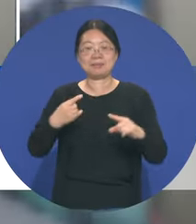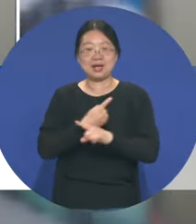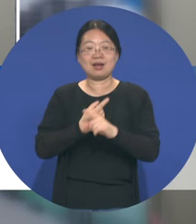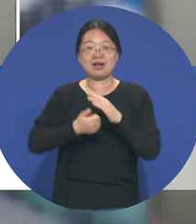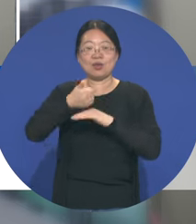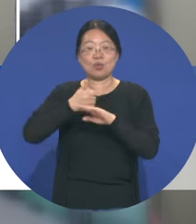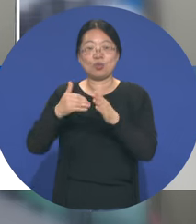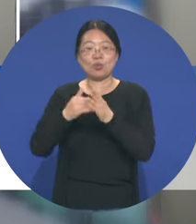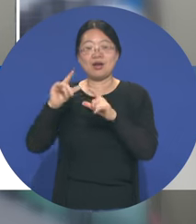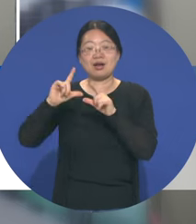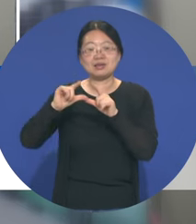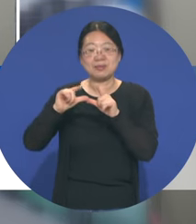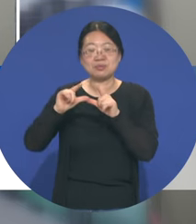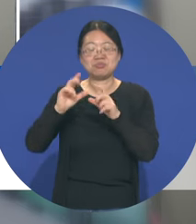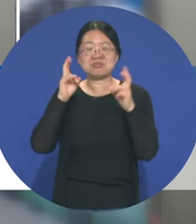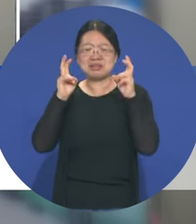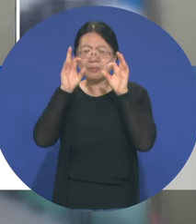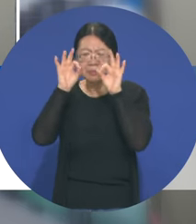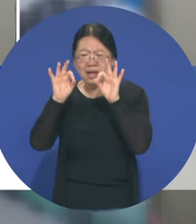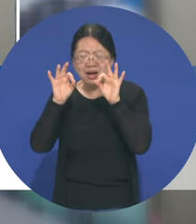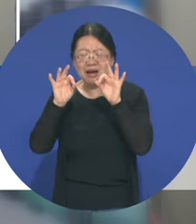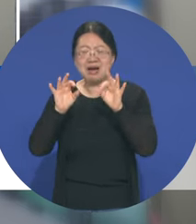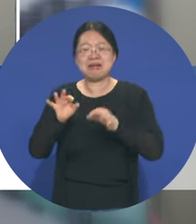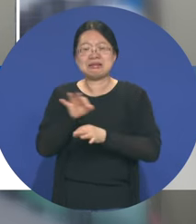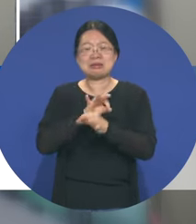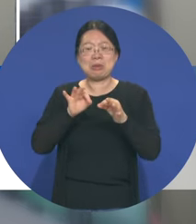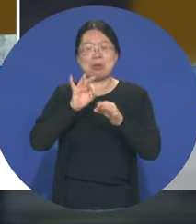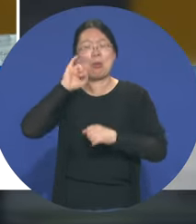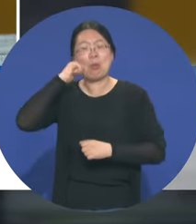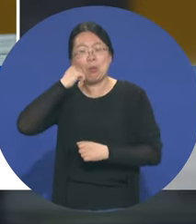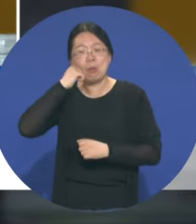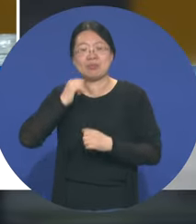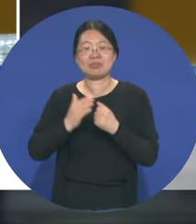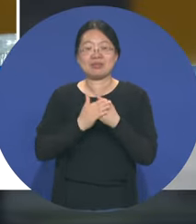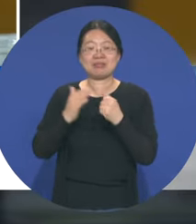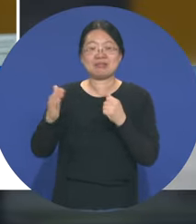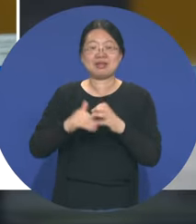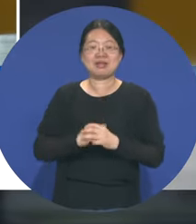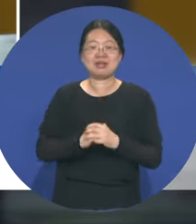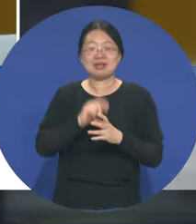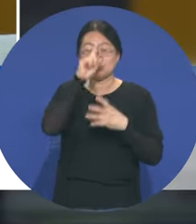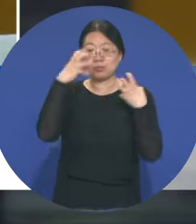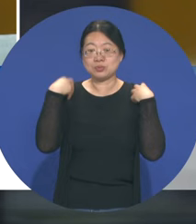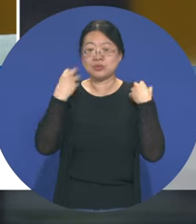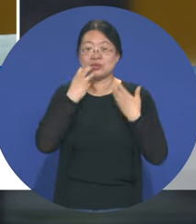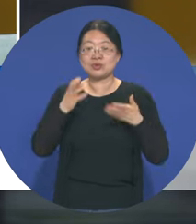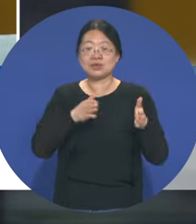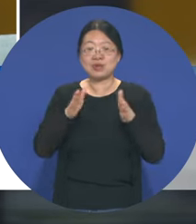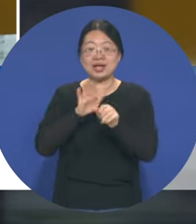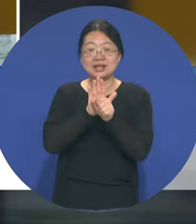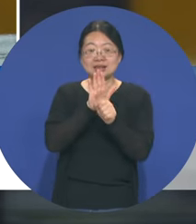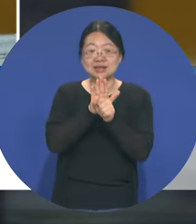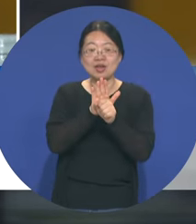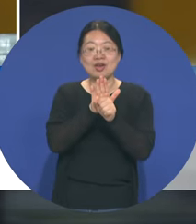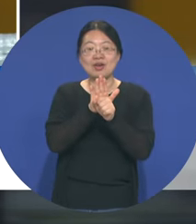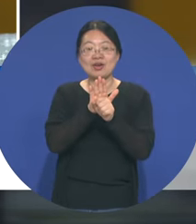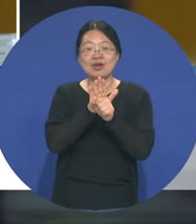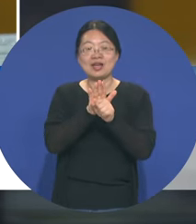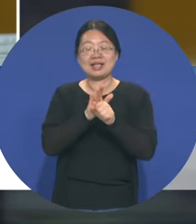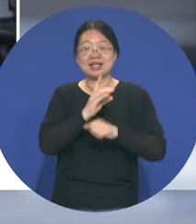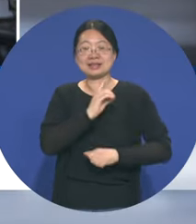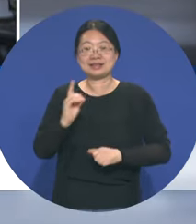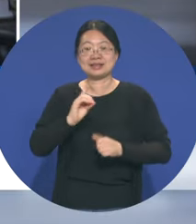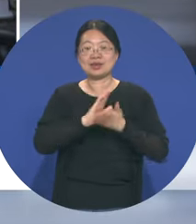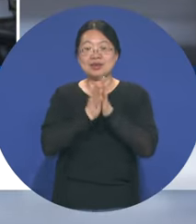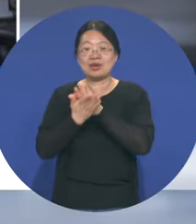있고요. 대다수의 뿌리 기업들은 지금 경영난에 좀 허덕이고 있습니다. 따라서 정부나 경기도에서 지원을 해서 이들이